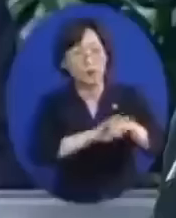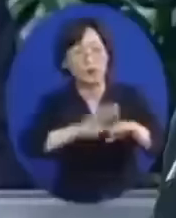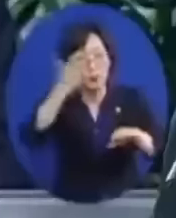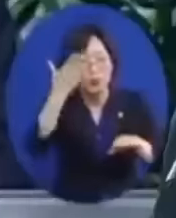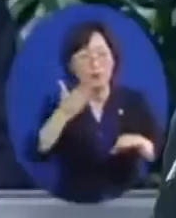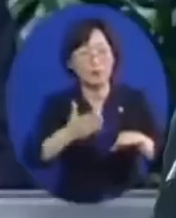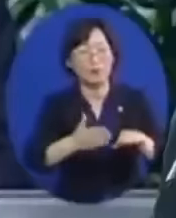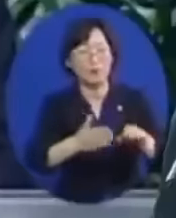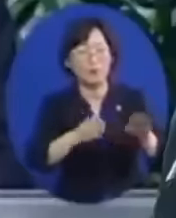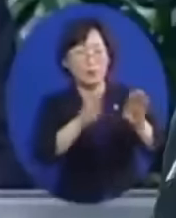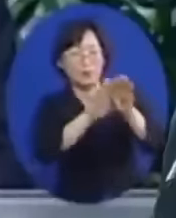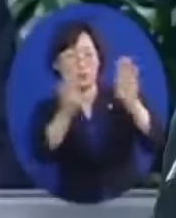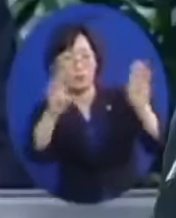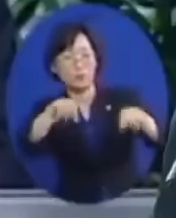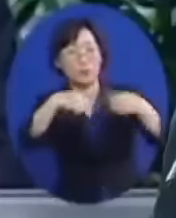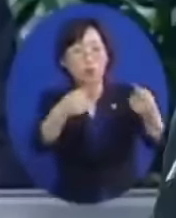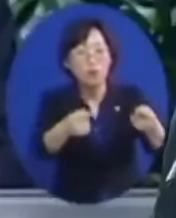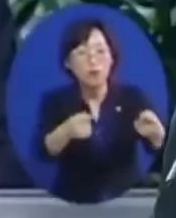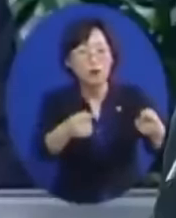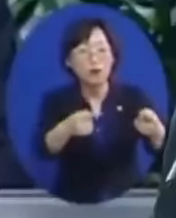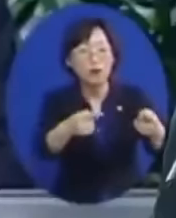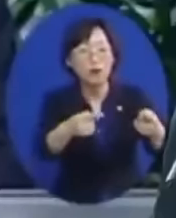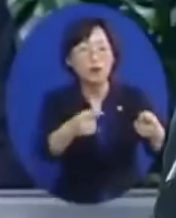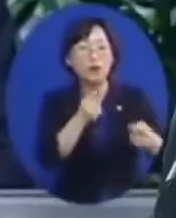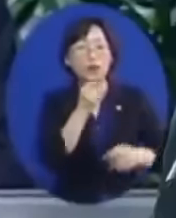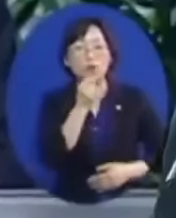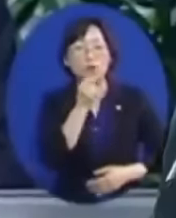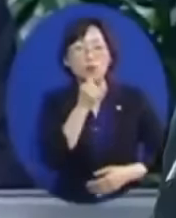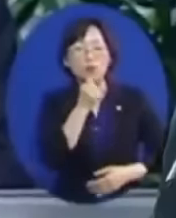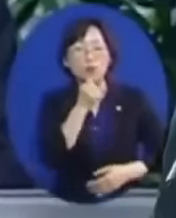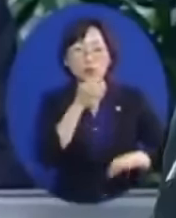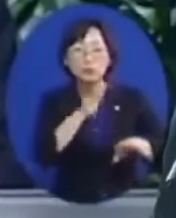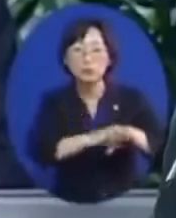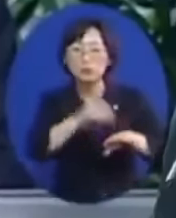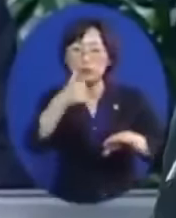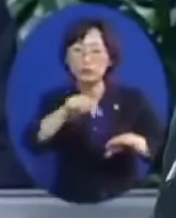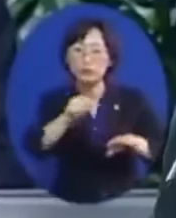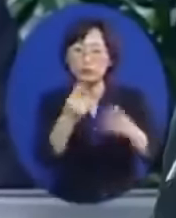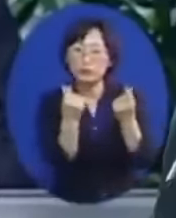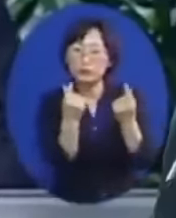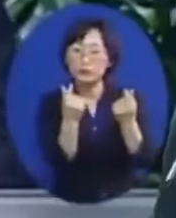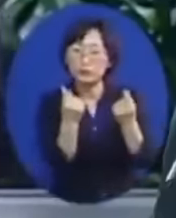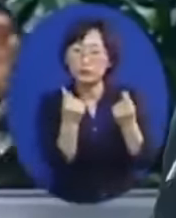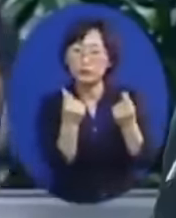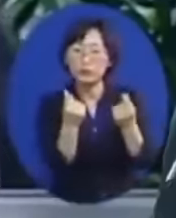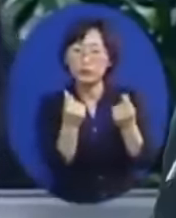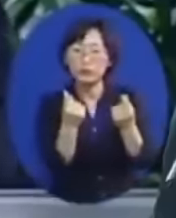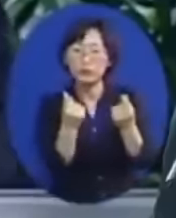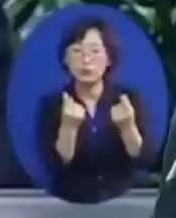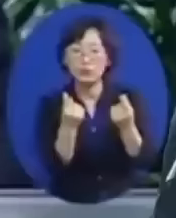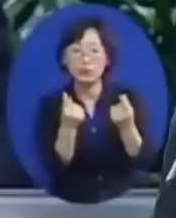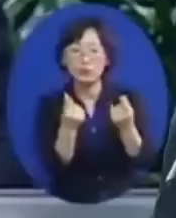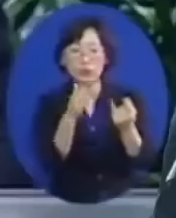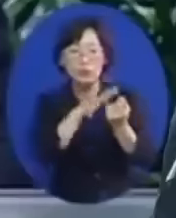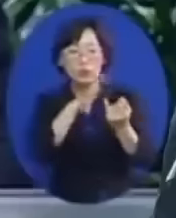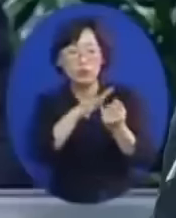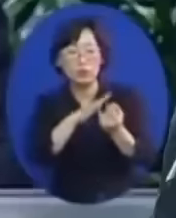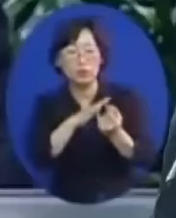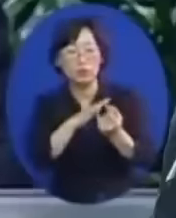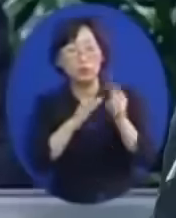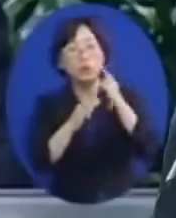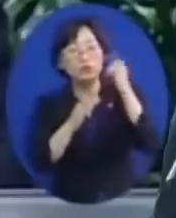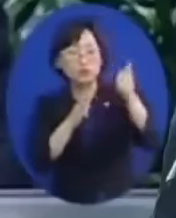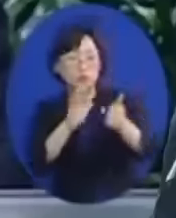열리는데 그 안에 있는 조그마한 손주뿔 되는 소녀가 뛰어서 나를 확 밀어져게 버려요.